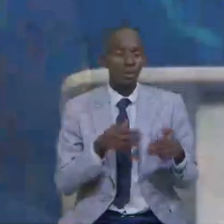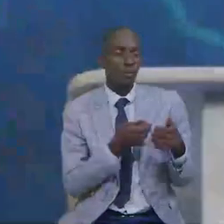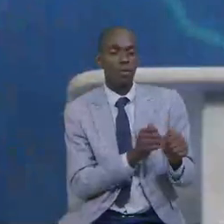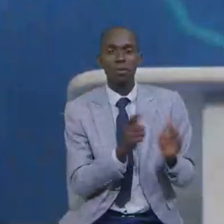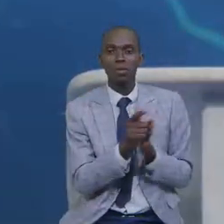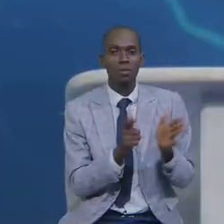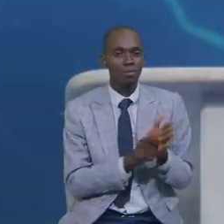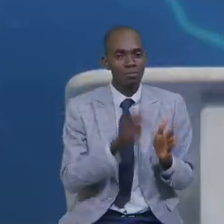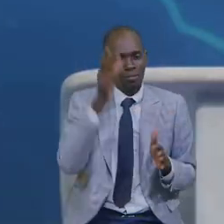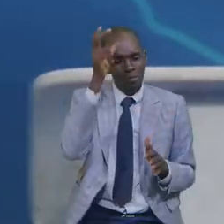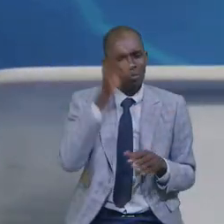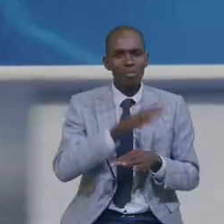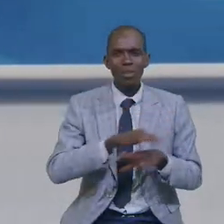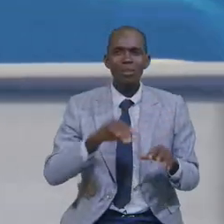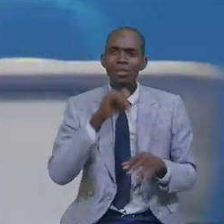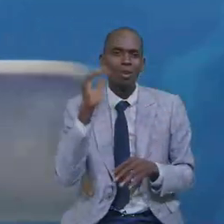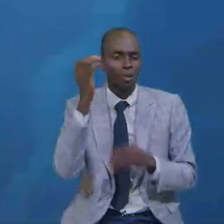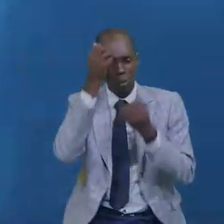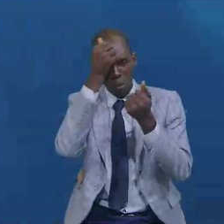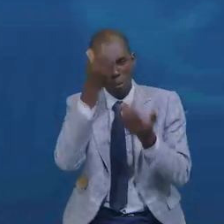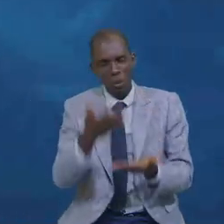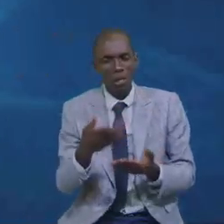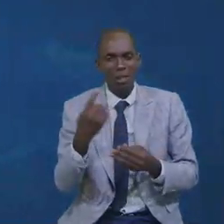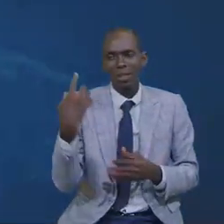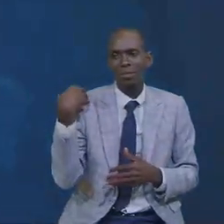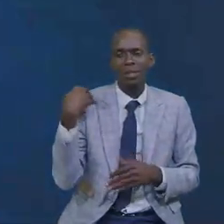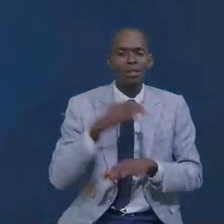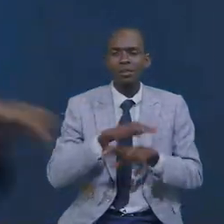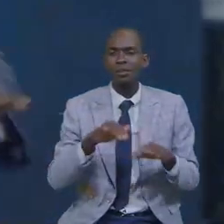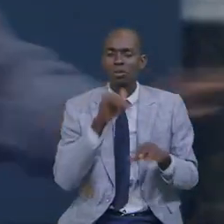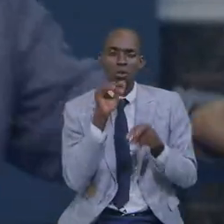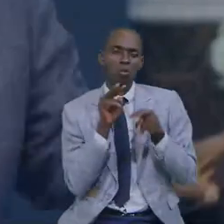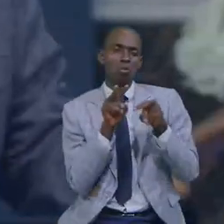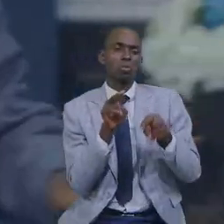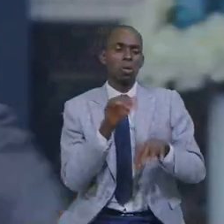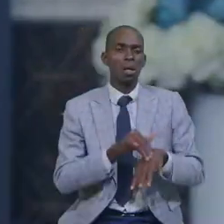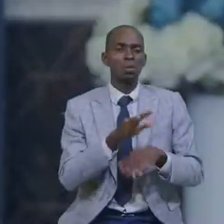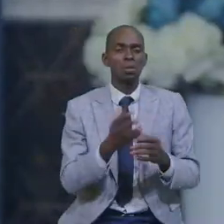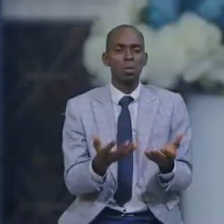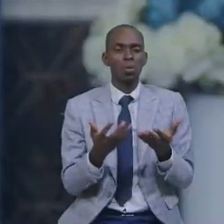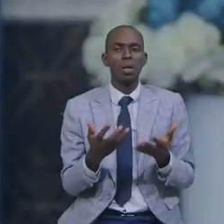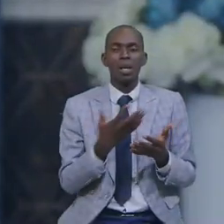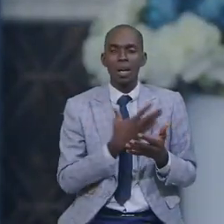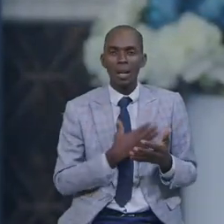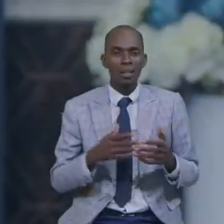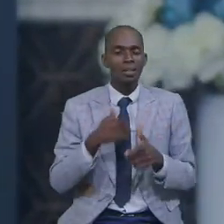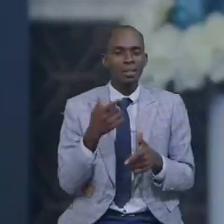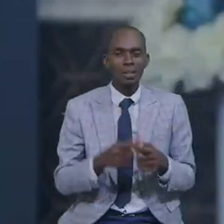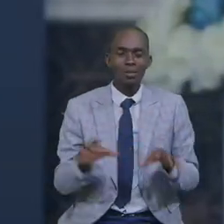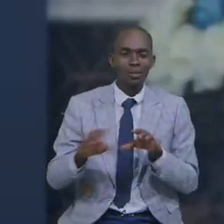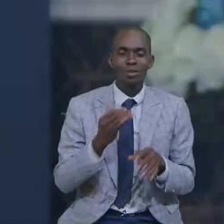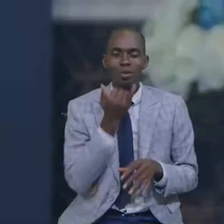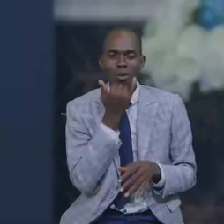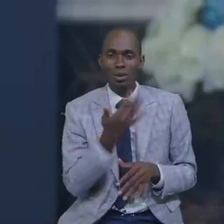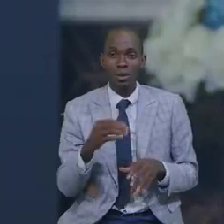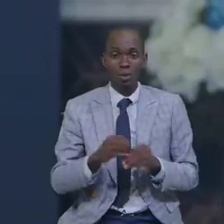il ne suit pas les règles il ne coûte pas le maître il n'aura pas tête désire et il joue à